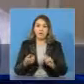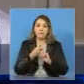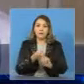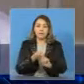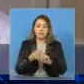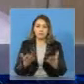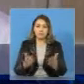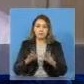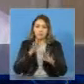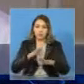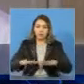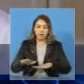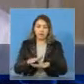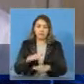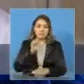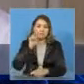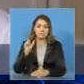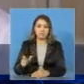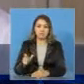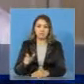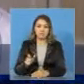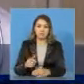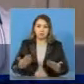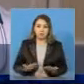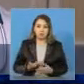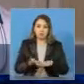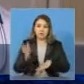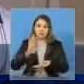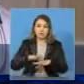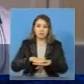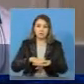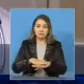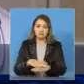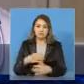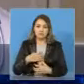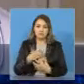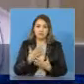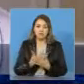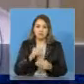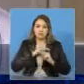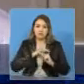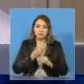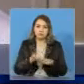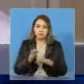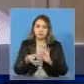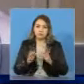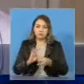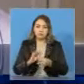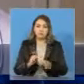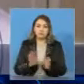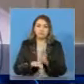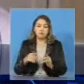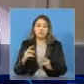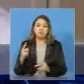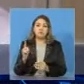мына жастардың өмірі қиын ғой, енді стресс алады, жұмыстар бірінде бар, бірінде жоқ, соның